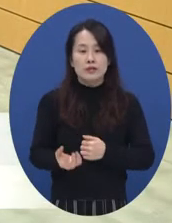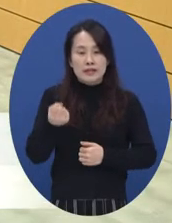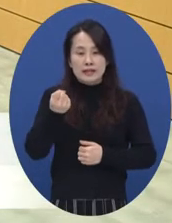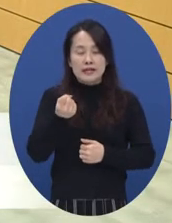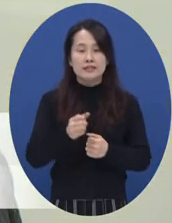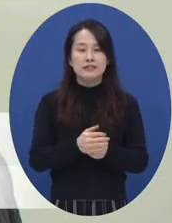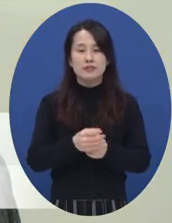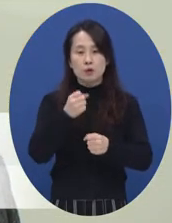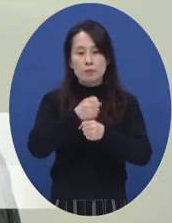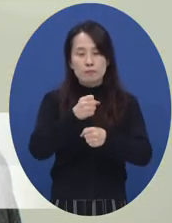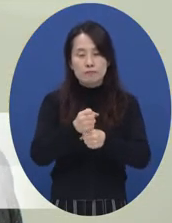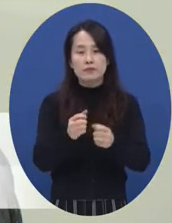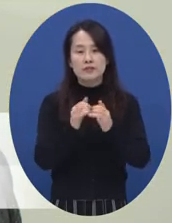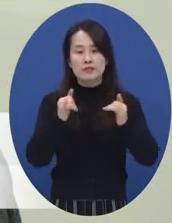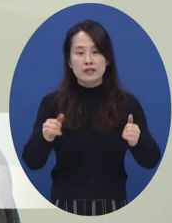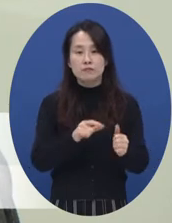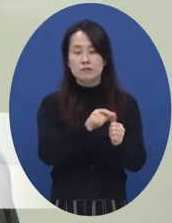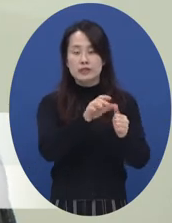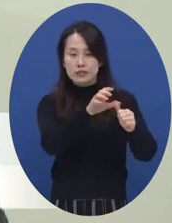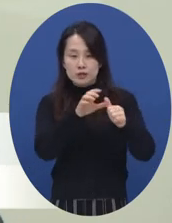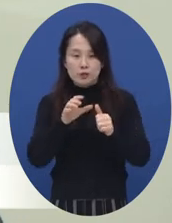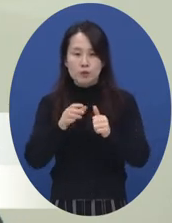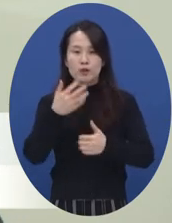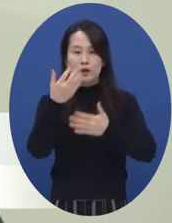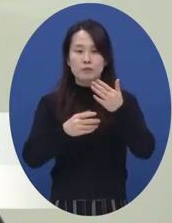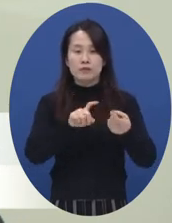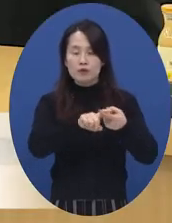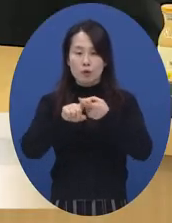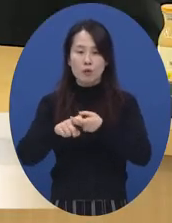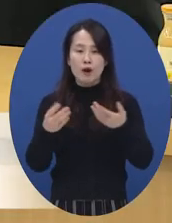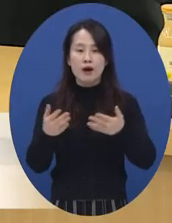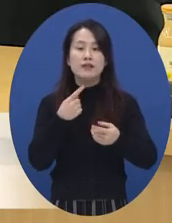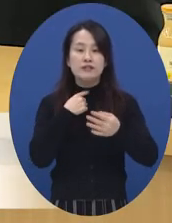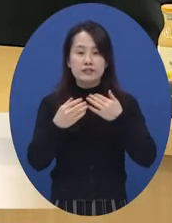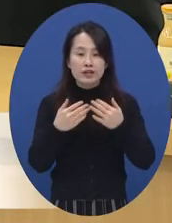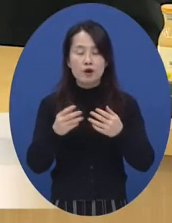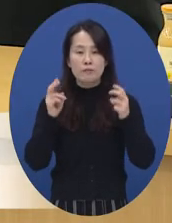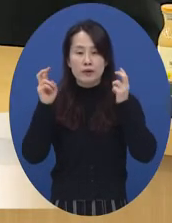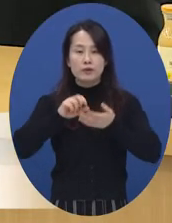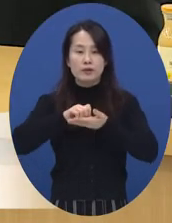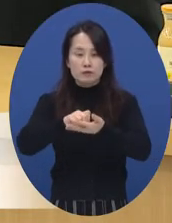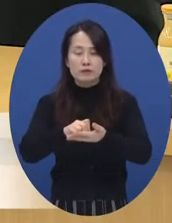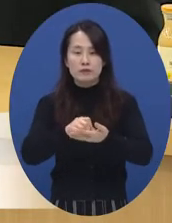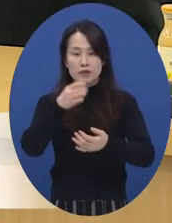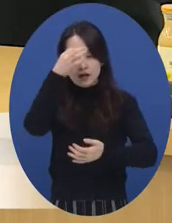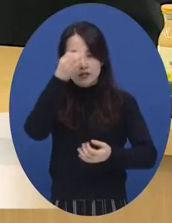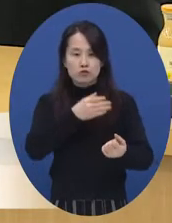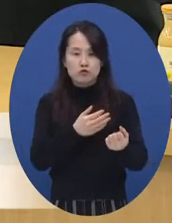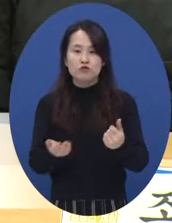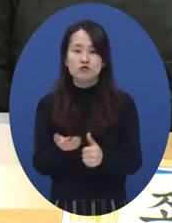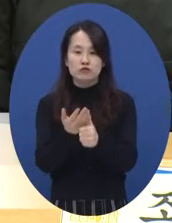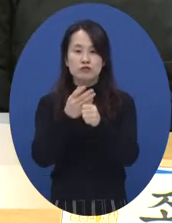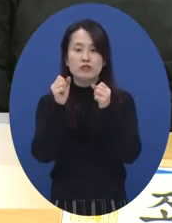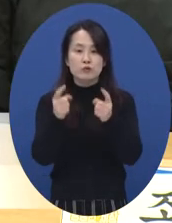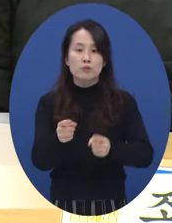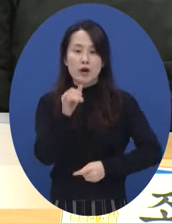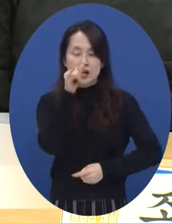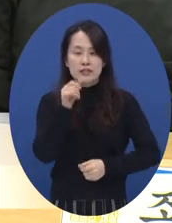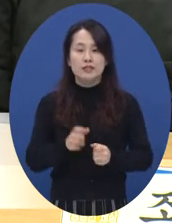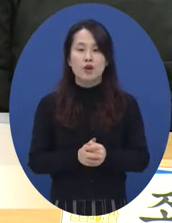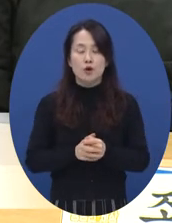보유한 영상제작 인력과 장비를 활용해 미디어 관련 직업 체험과 취업 역량을 강화할 수 있는 기회를 제공합니다